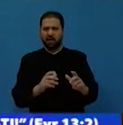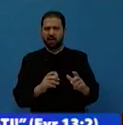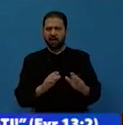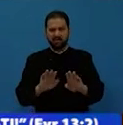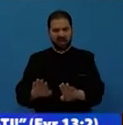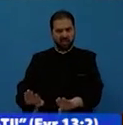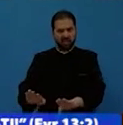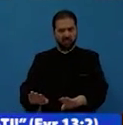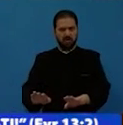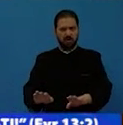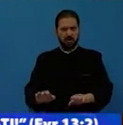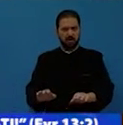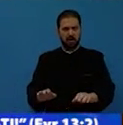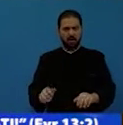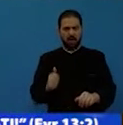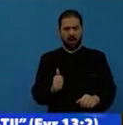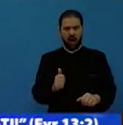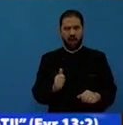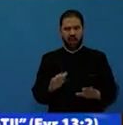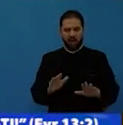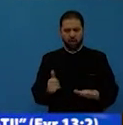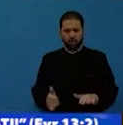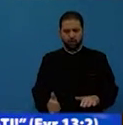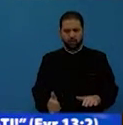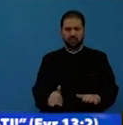chiar dacă îi primim pe străini ca pe semenii noștri,